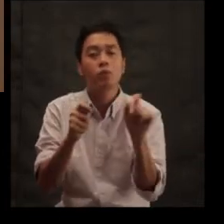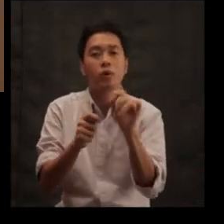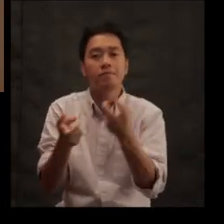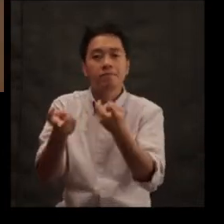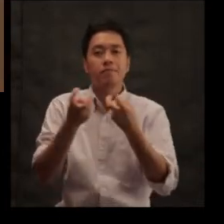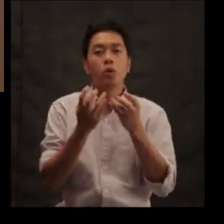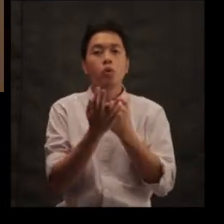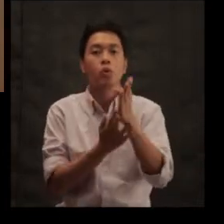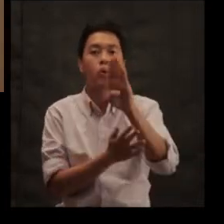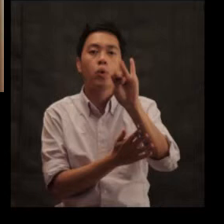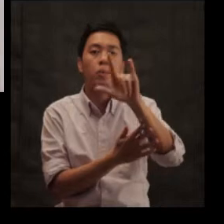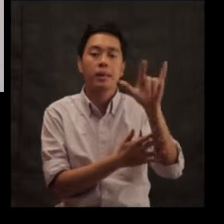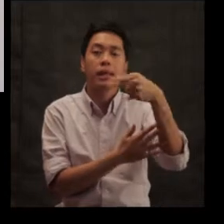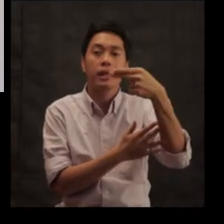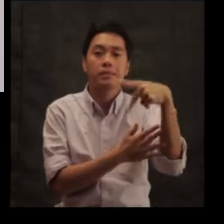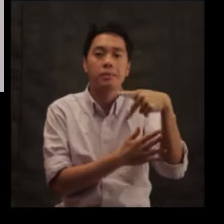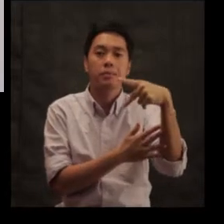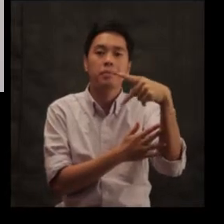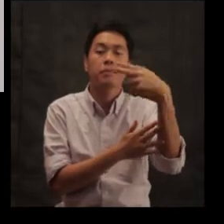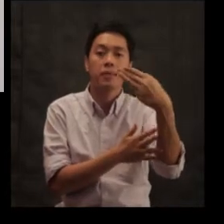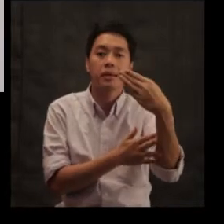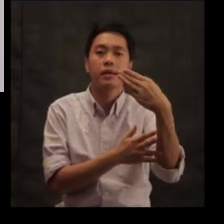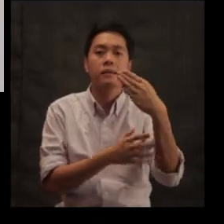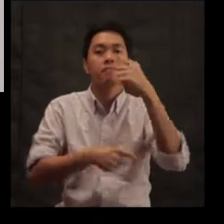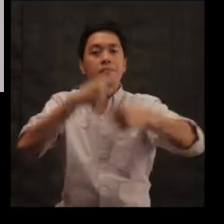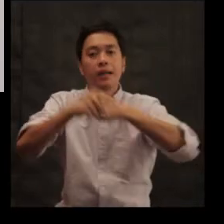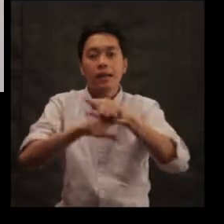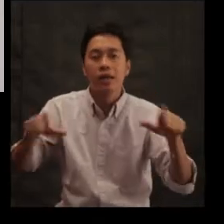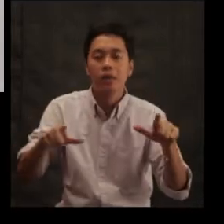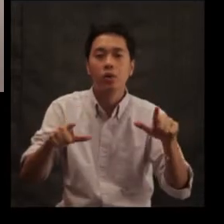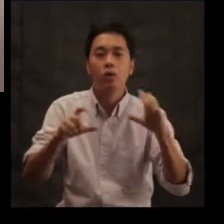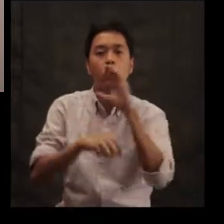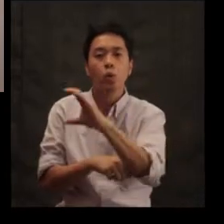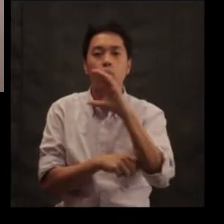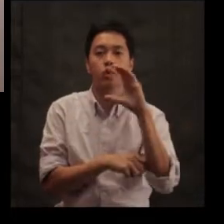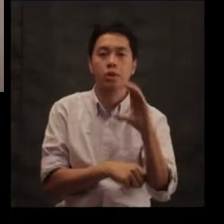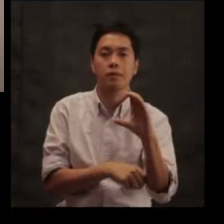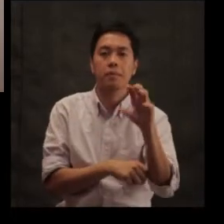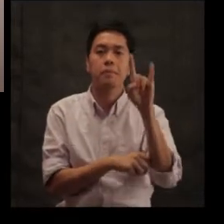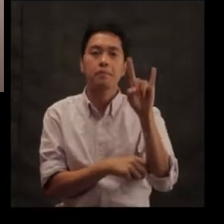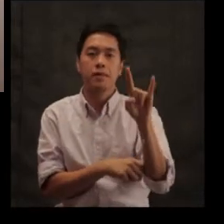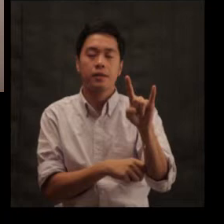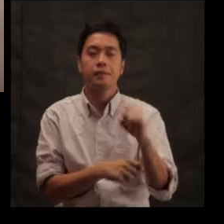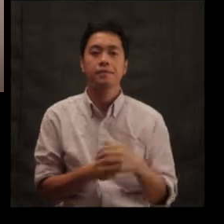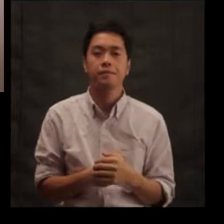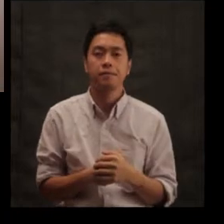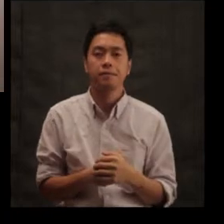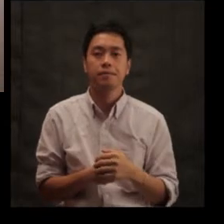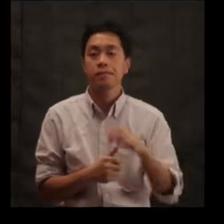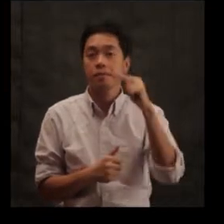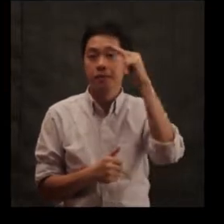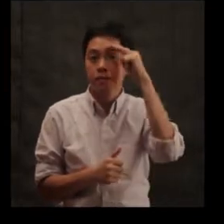ng mga PWD sa pamamagitan ng mga panukalang batas na nagmumungkahi ng pagkakaroon ng sign language at closed captioning sa